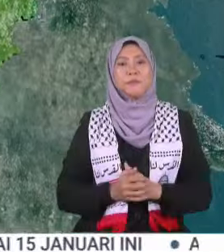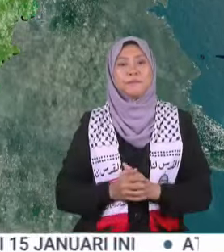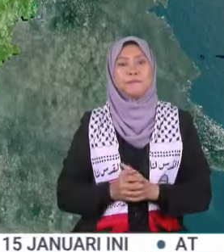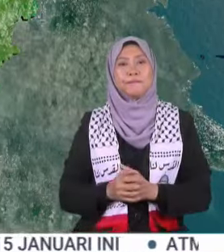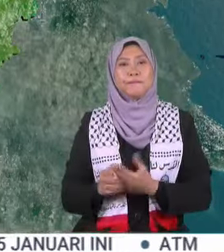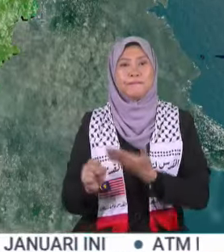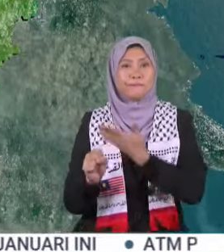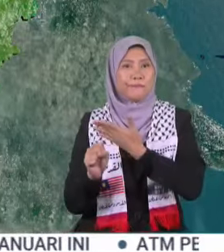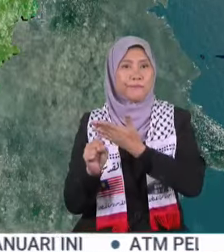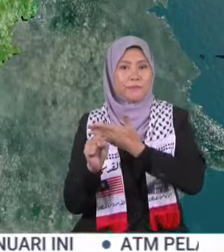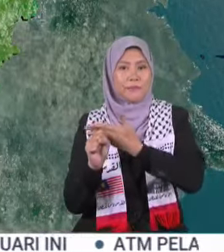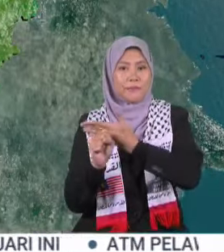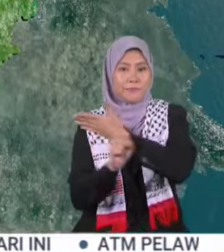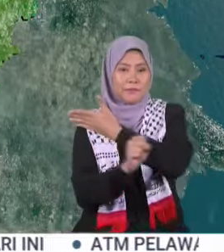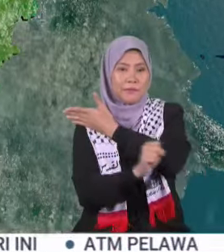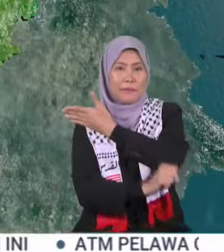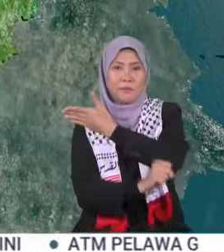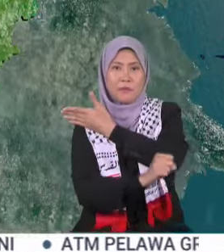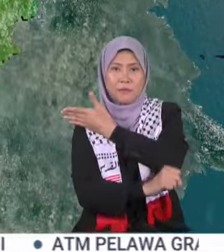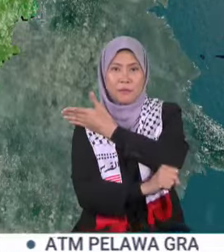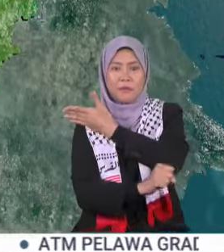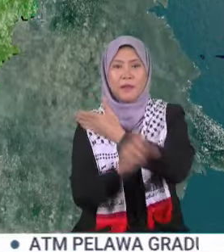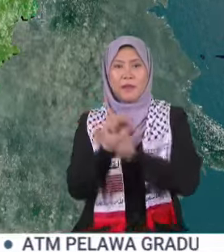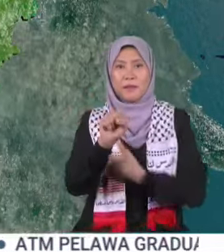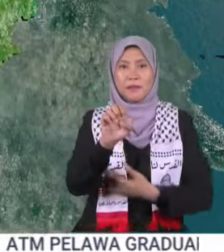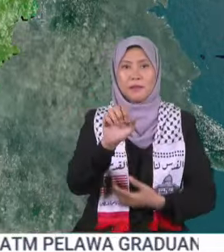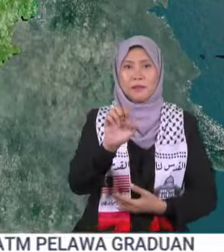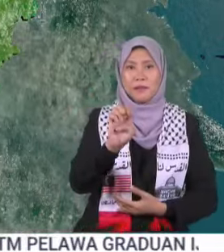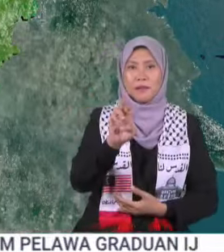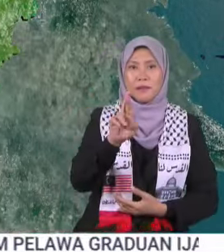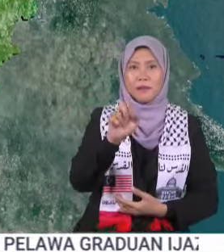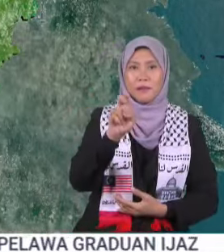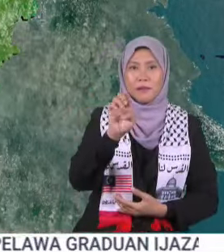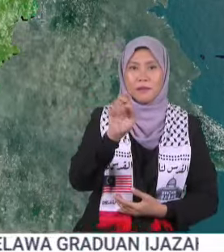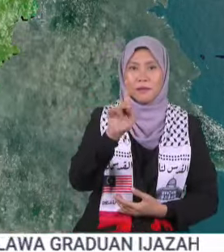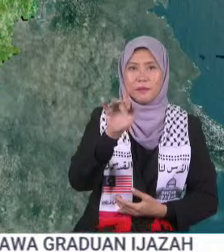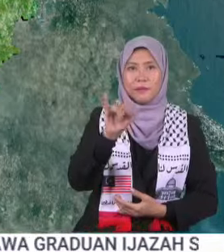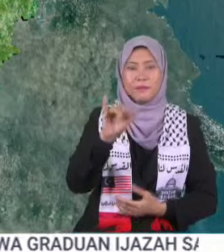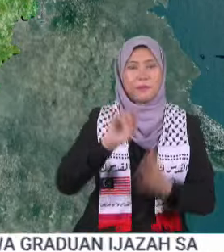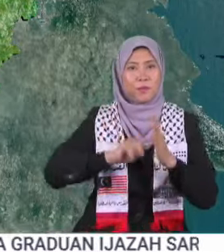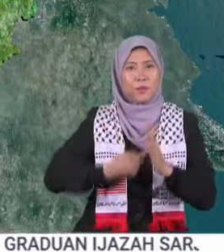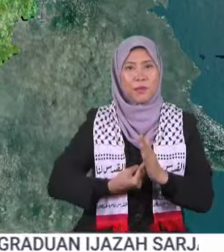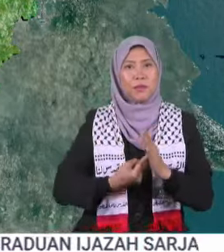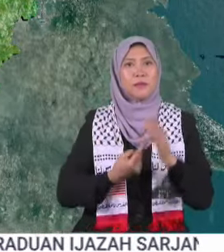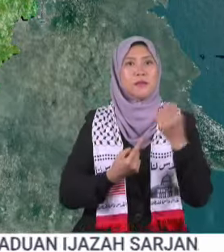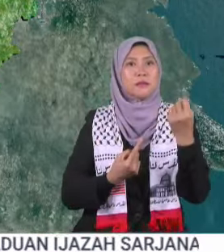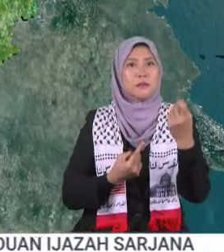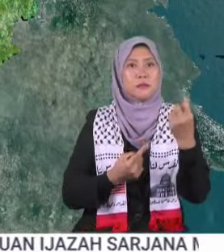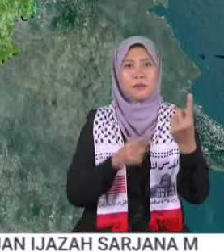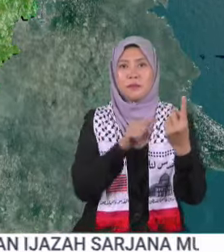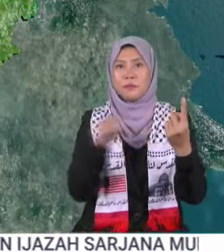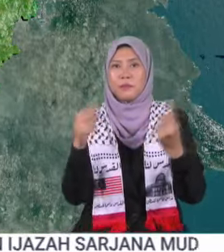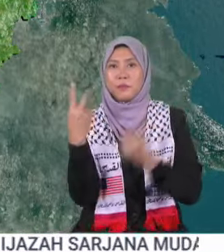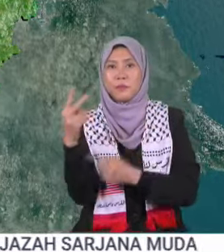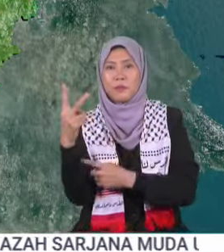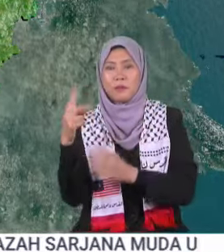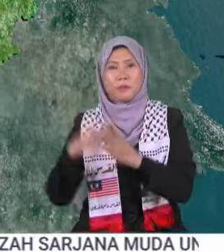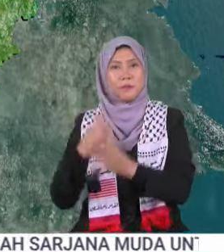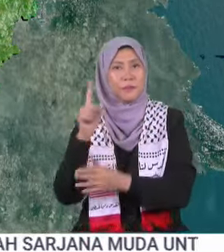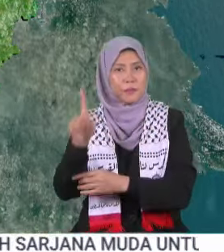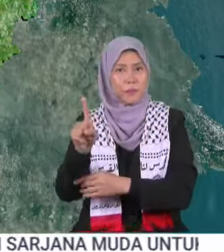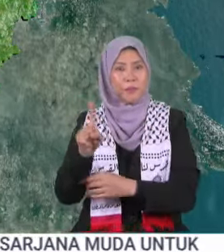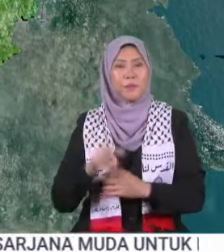Selatan dan juga di bahagian sarik dan juga mukah yang akan mula berkuat kuasa pada 11 hingga 12 Januari